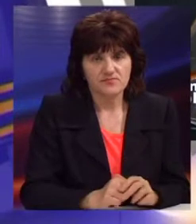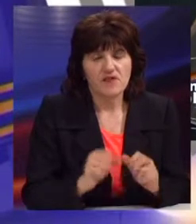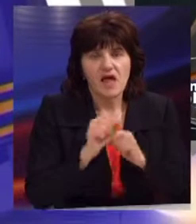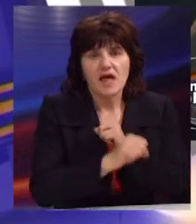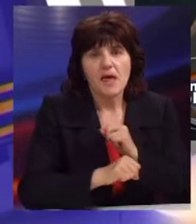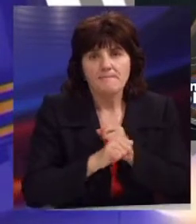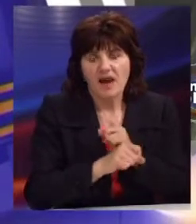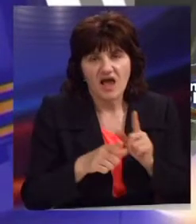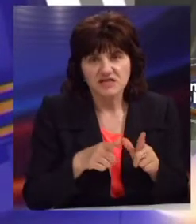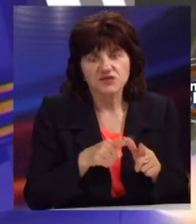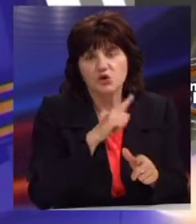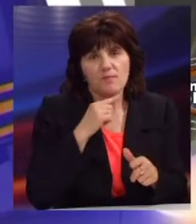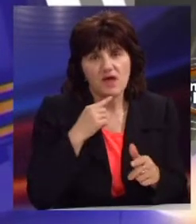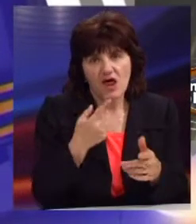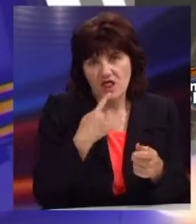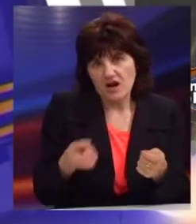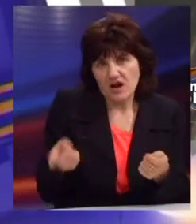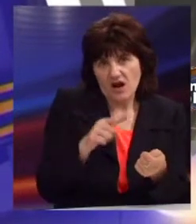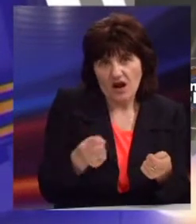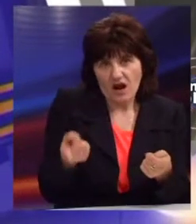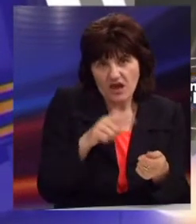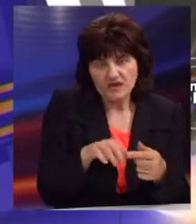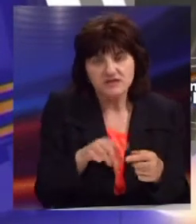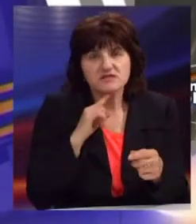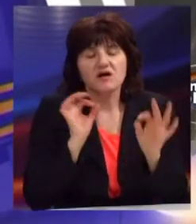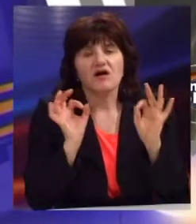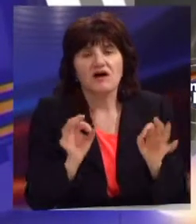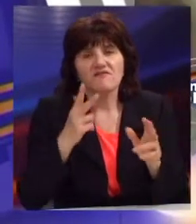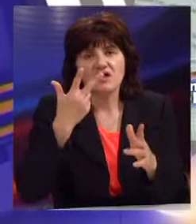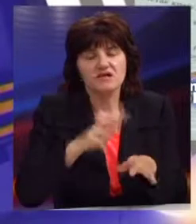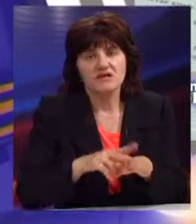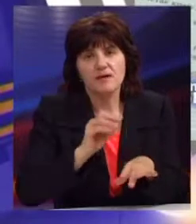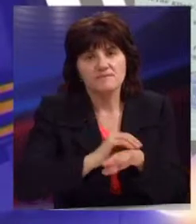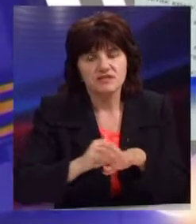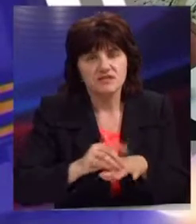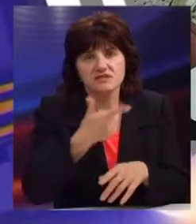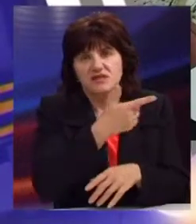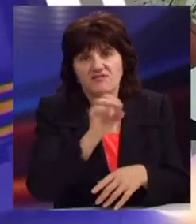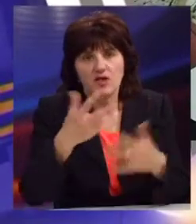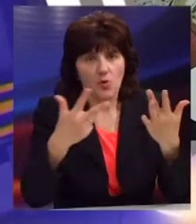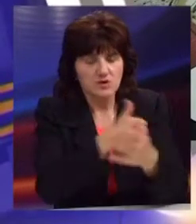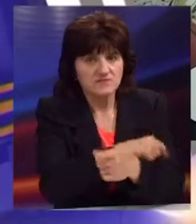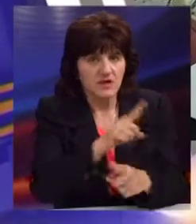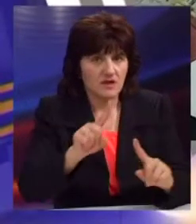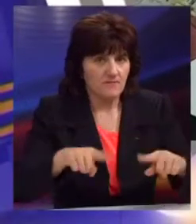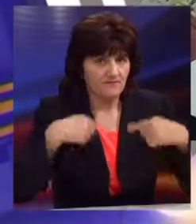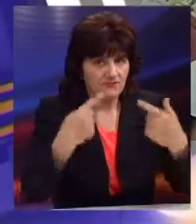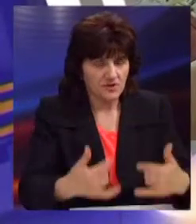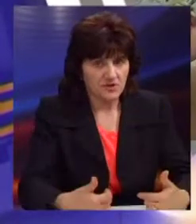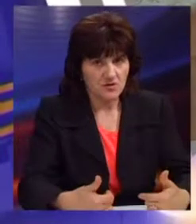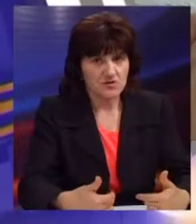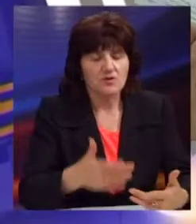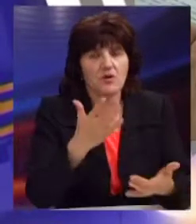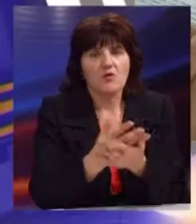Gimnazijum je list učenika gimnazije Svetozar Marković koji izlazi kvartalno od 2008. godine. Prva tri broja izdaju se